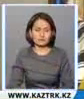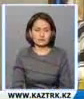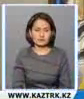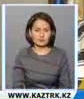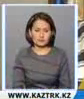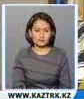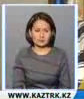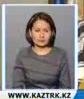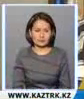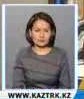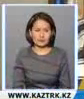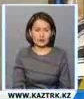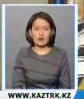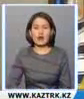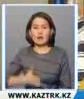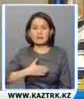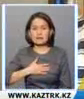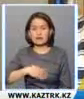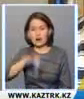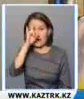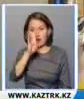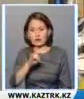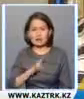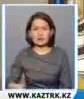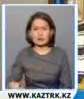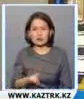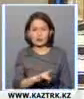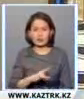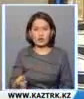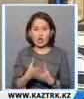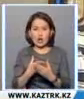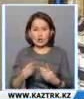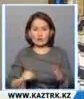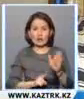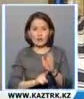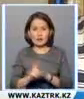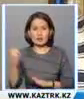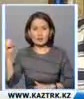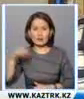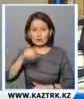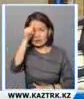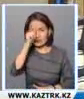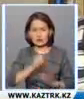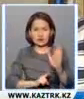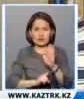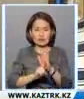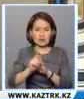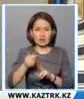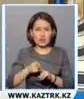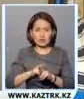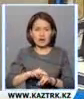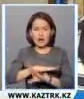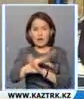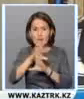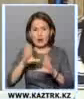біліп айтқан мұны. Ханның басын хан алады, қардың басын қар алады дейді. Оны құс қанат деген бір мезе жауап өтеді, қар болады.